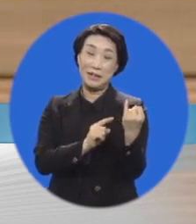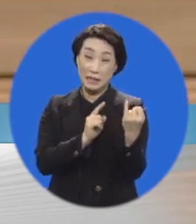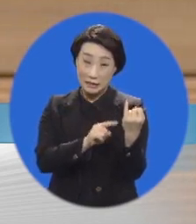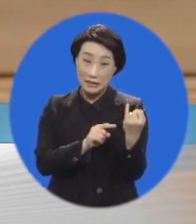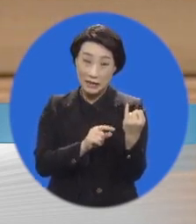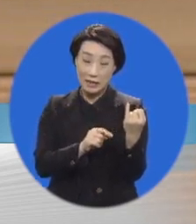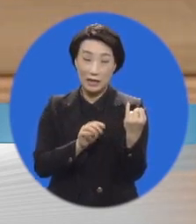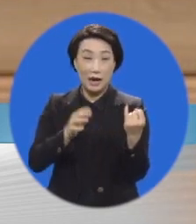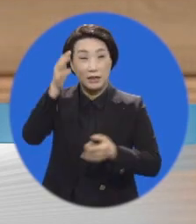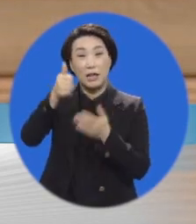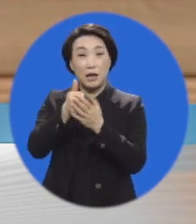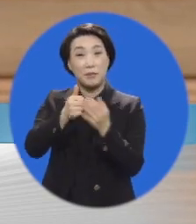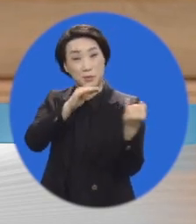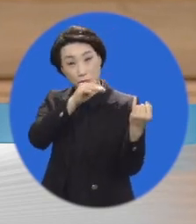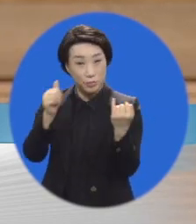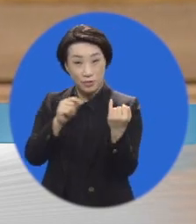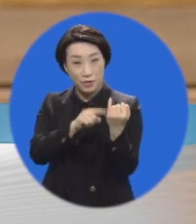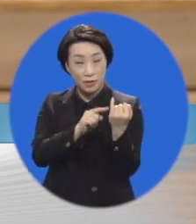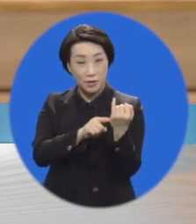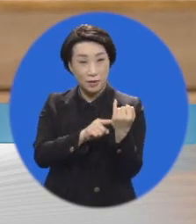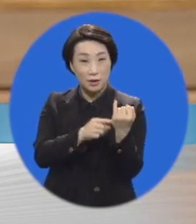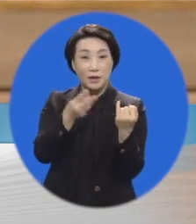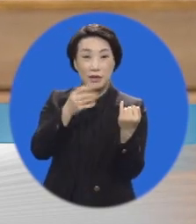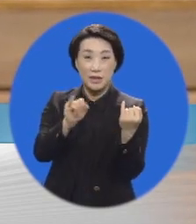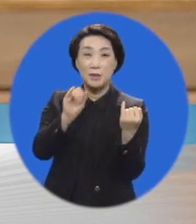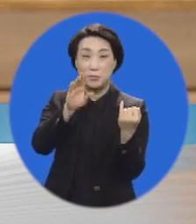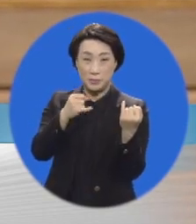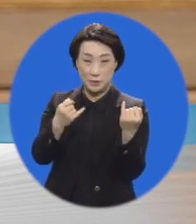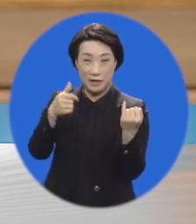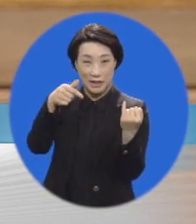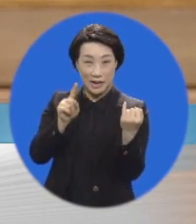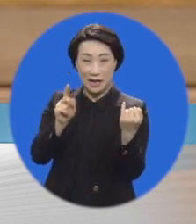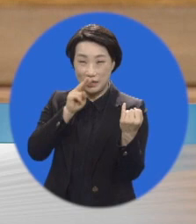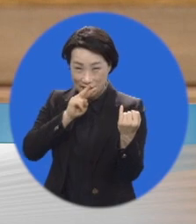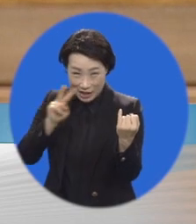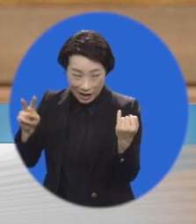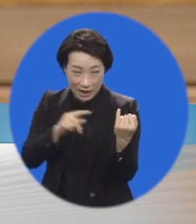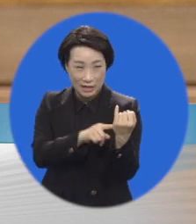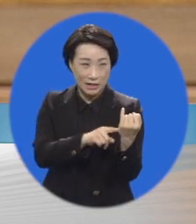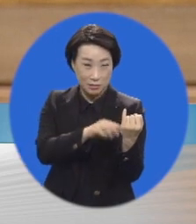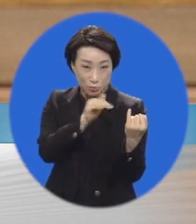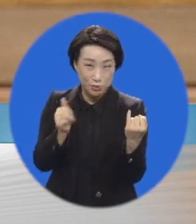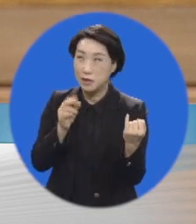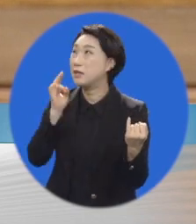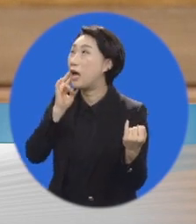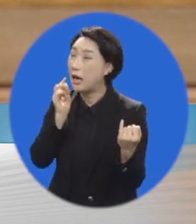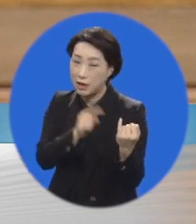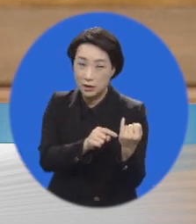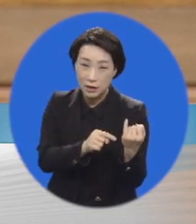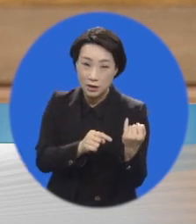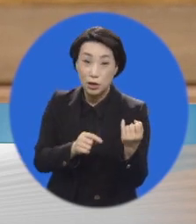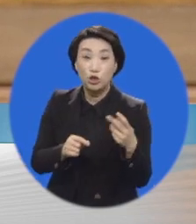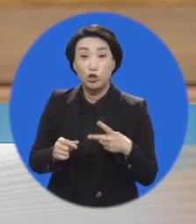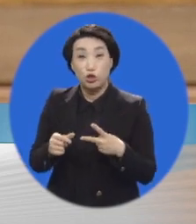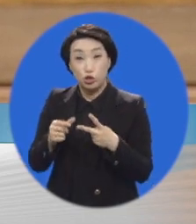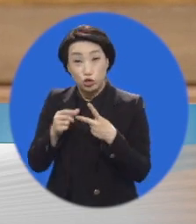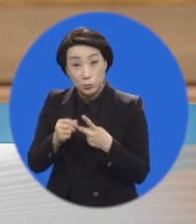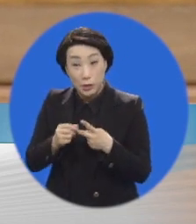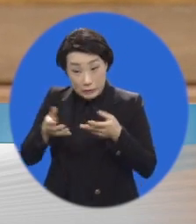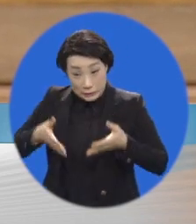그런데 하나님께서 불러 니부가야 예 늦게 나오는 그